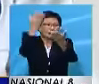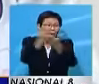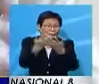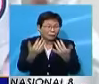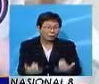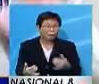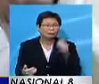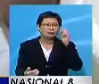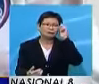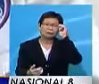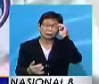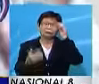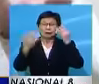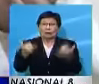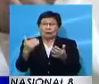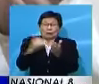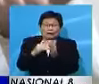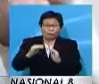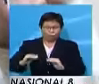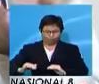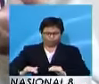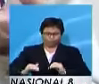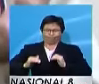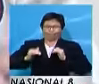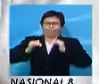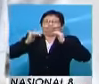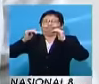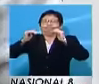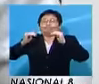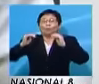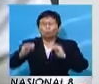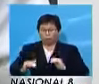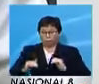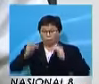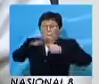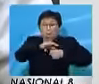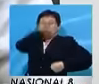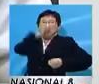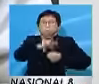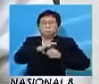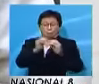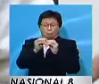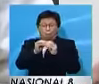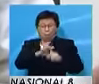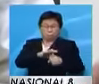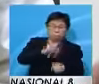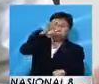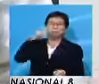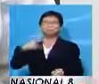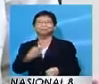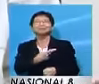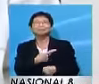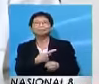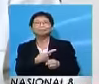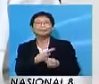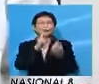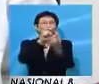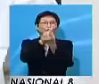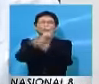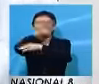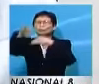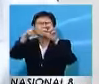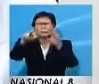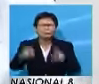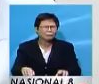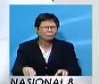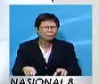lagi lah untuk meninggikan, meningkatkan lagi semangat kita. Raja kita jumpa dengan semua rakyat. Dia